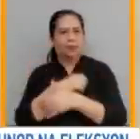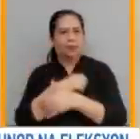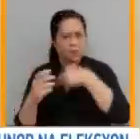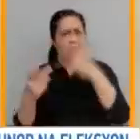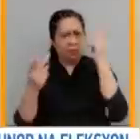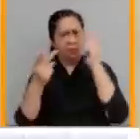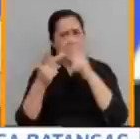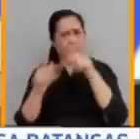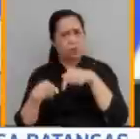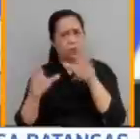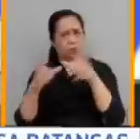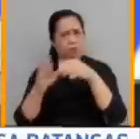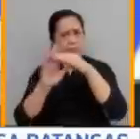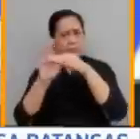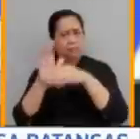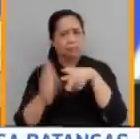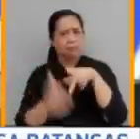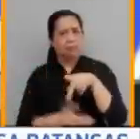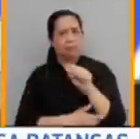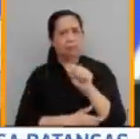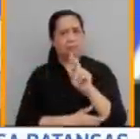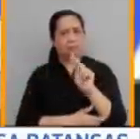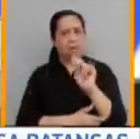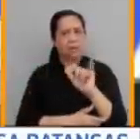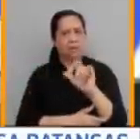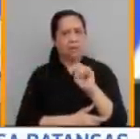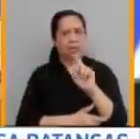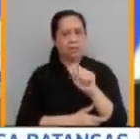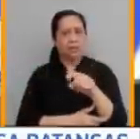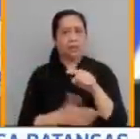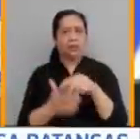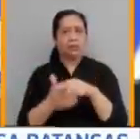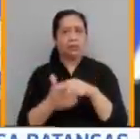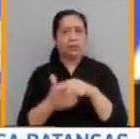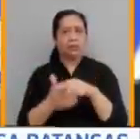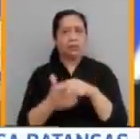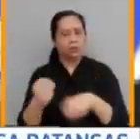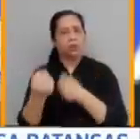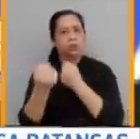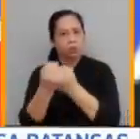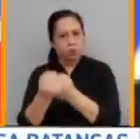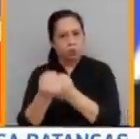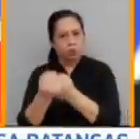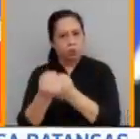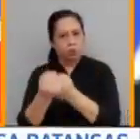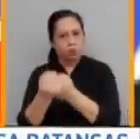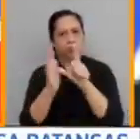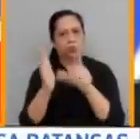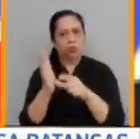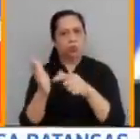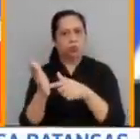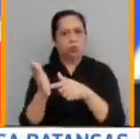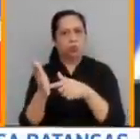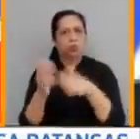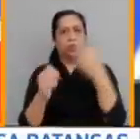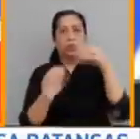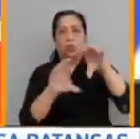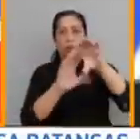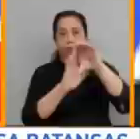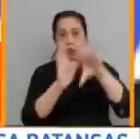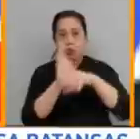nito. It was an enabling something, law, or in the constitution itself,